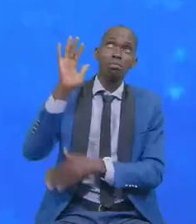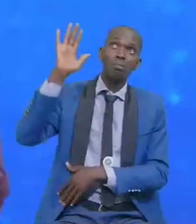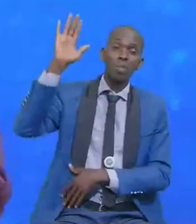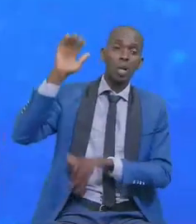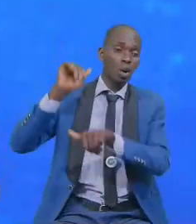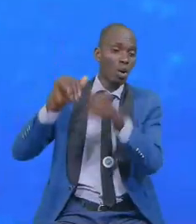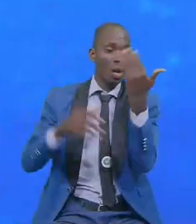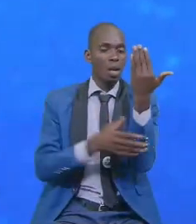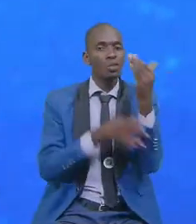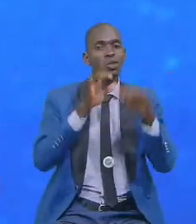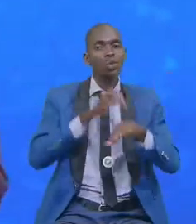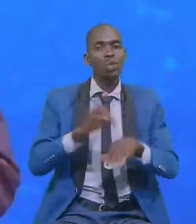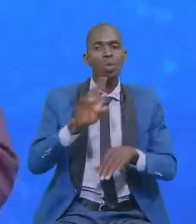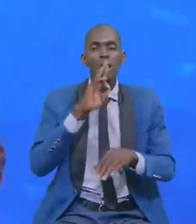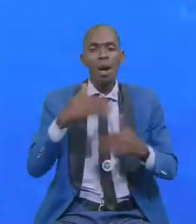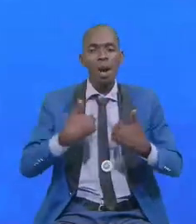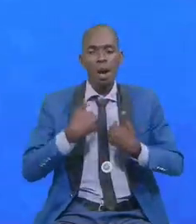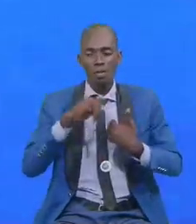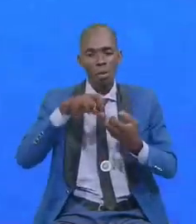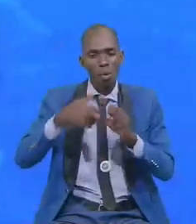l'autre main là où tu as le défi.